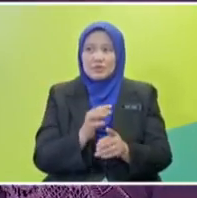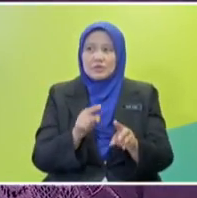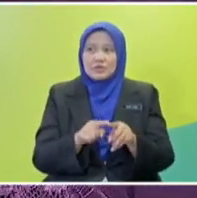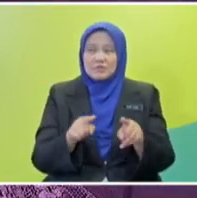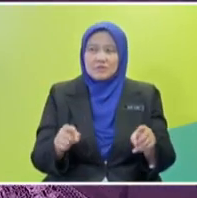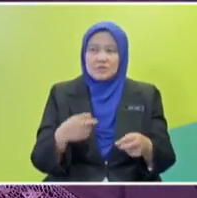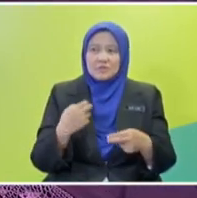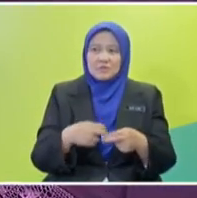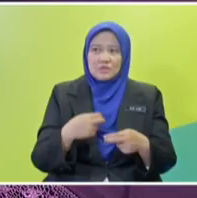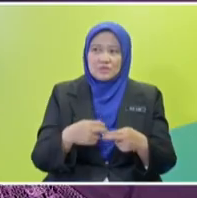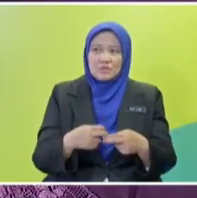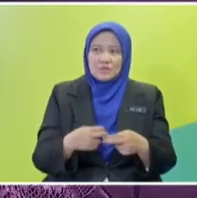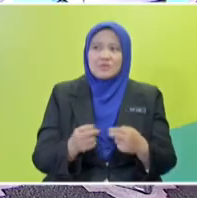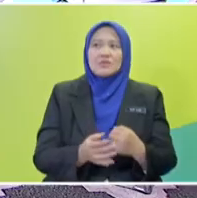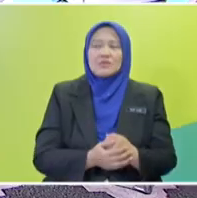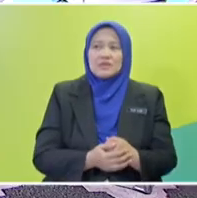kalian yang pertama